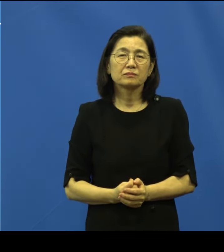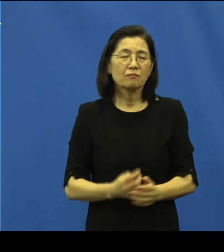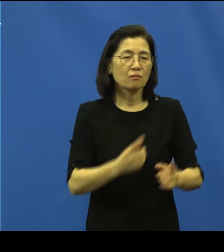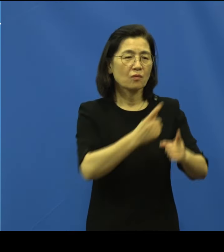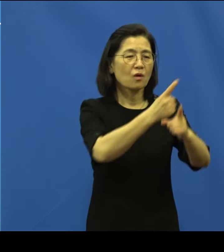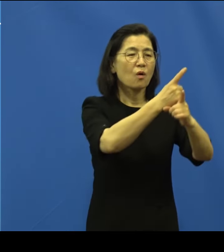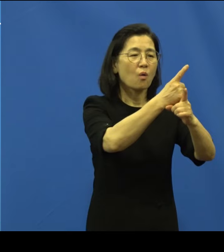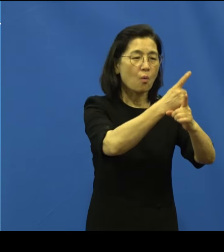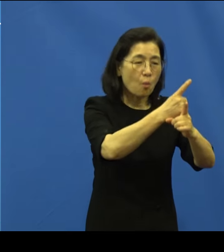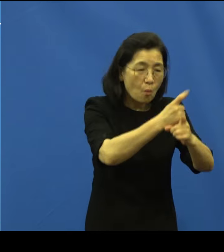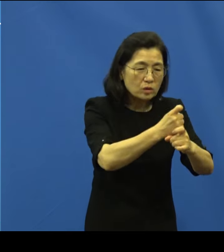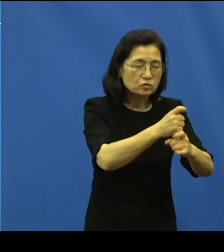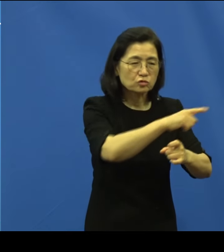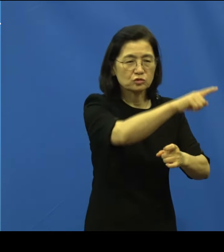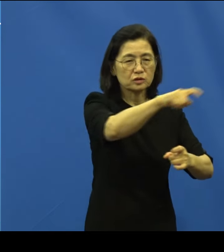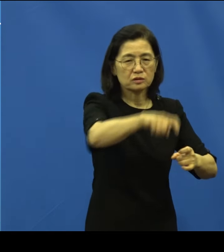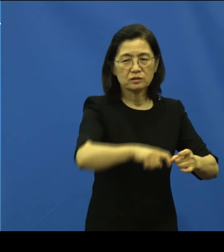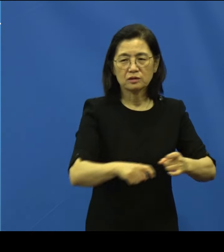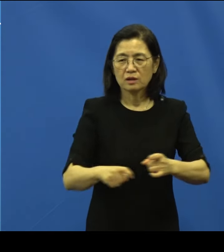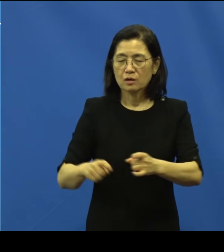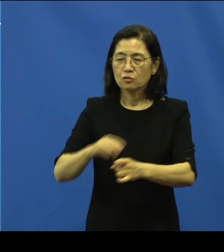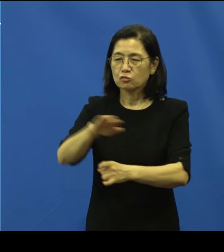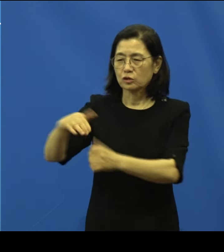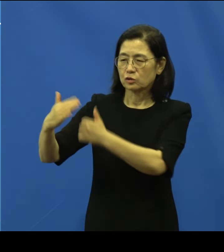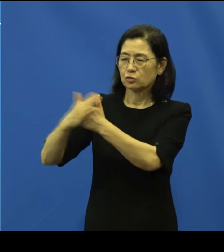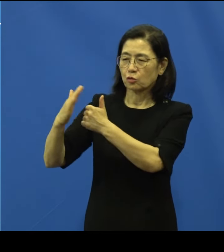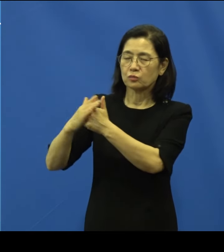돼요. 수적 열쇠.